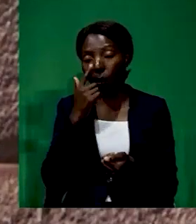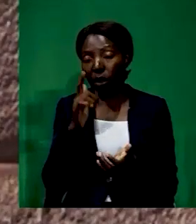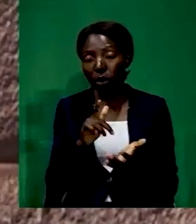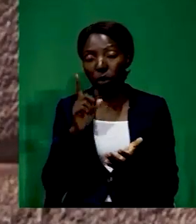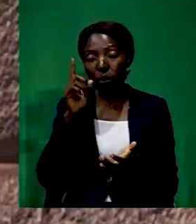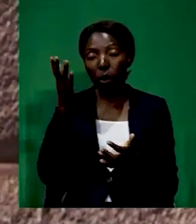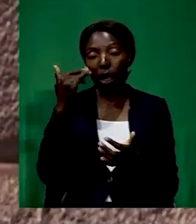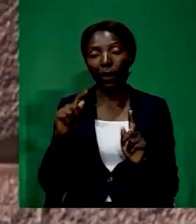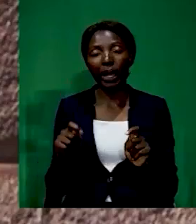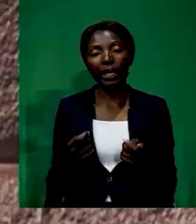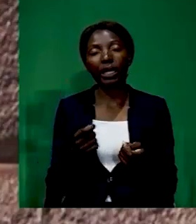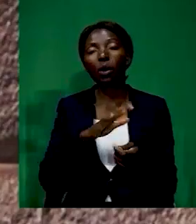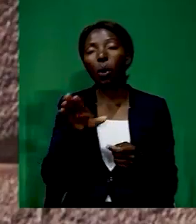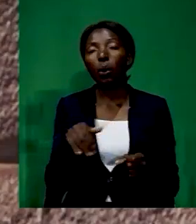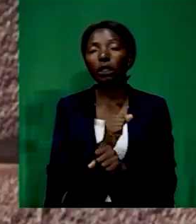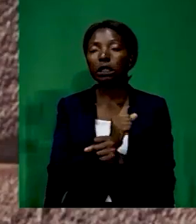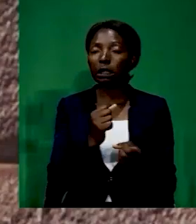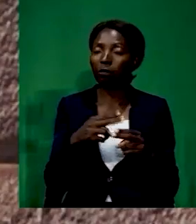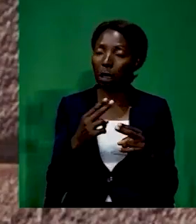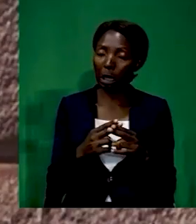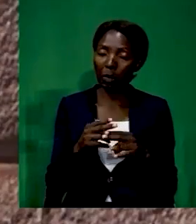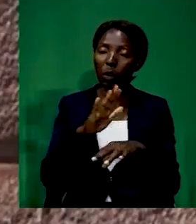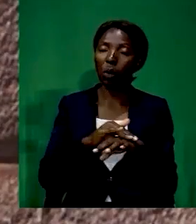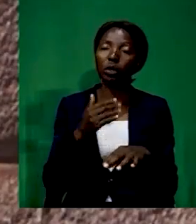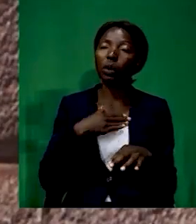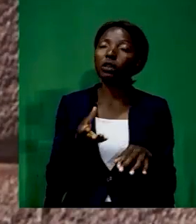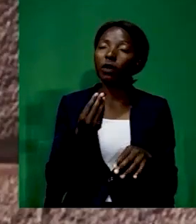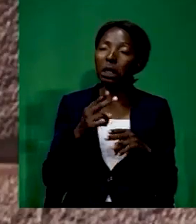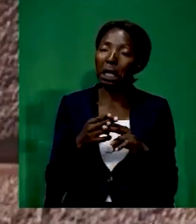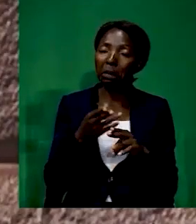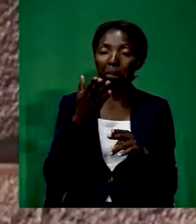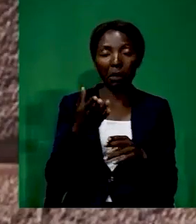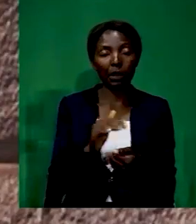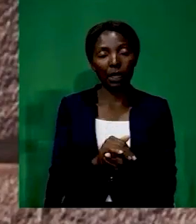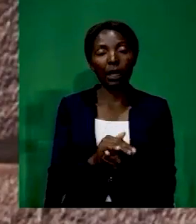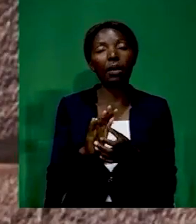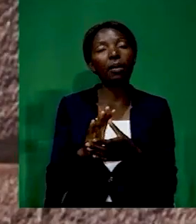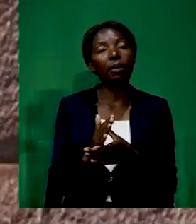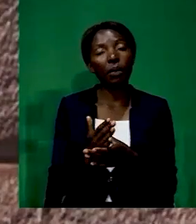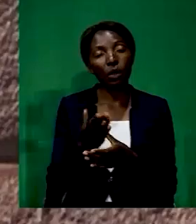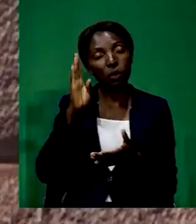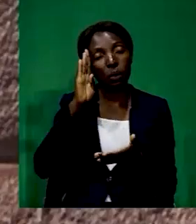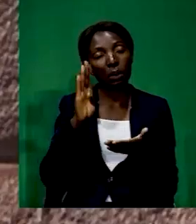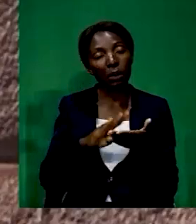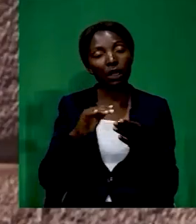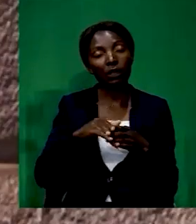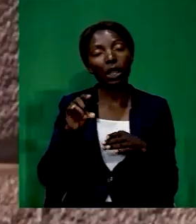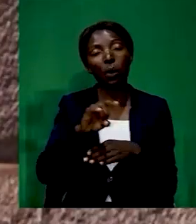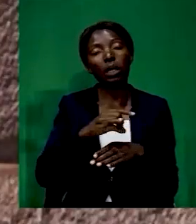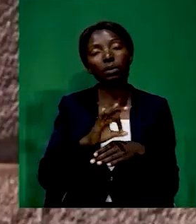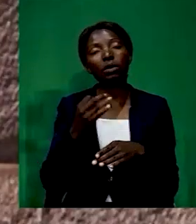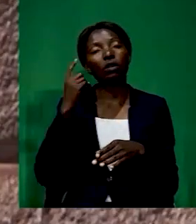tsuri. Vakaponeswa mazita achidedzwa. Neduwa awani kwa kanyorwa mbuku ya upenyu. Nekuti takatenda kuMweya